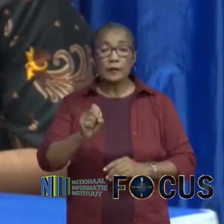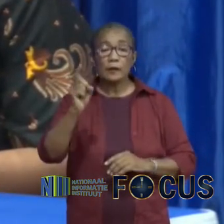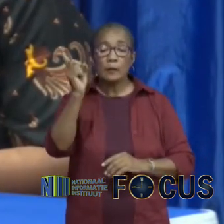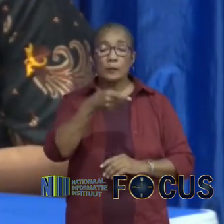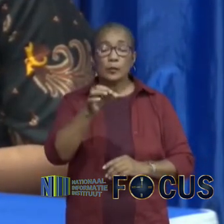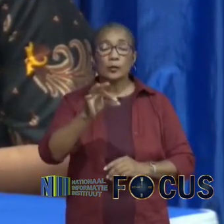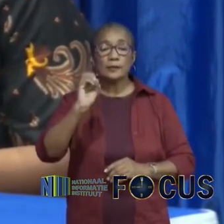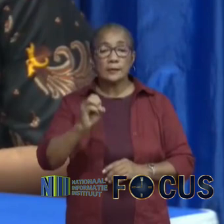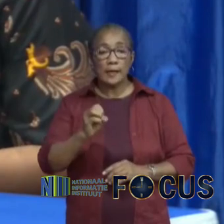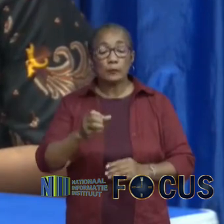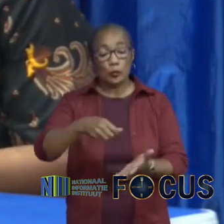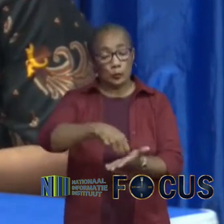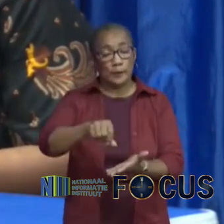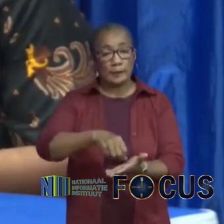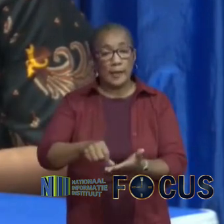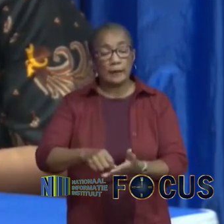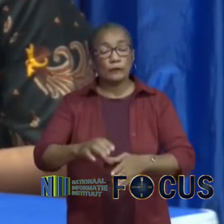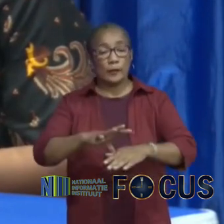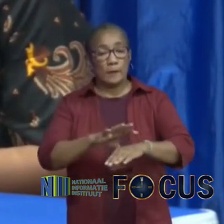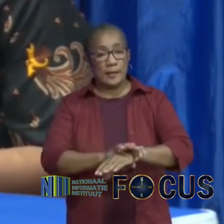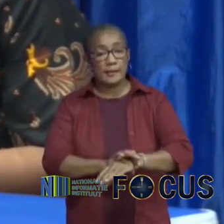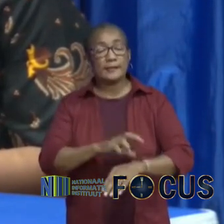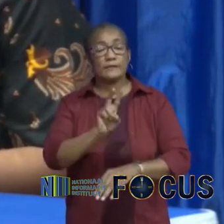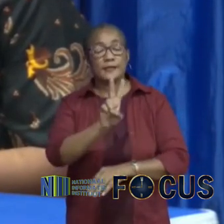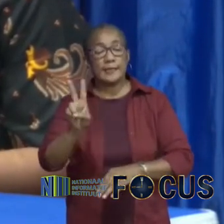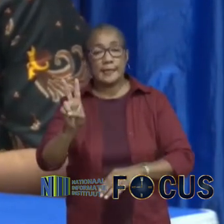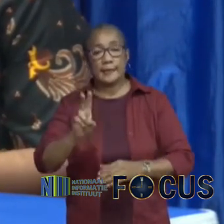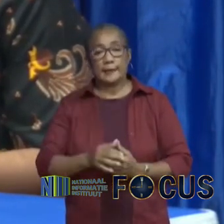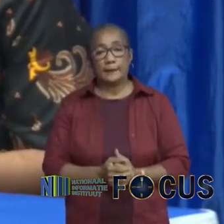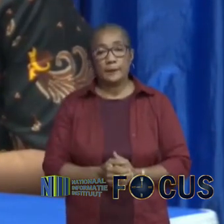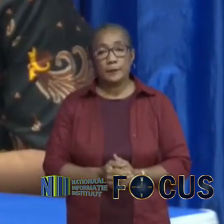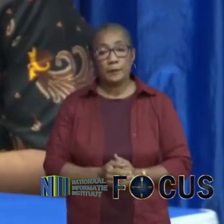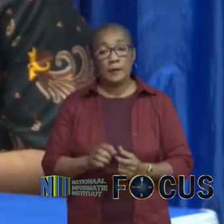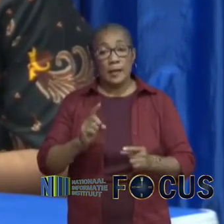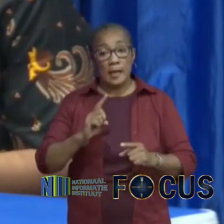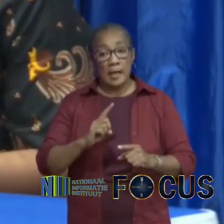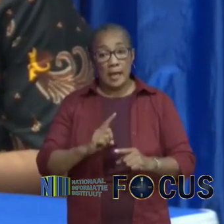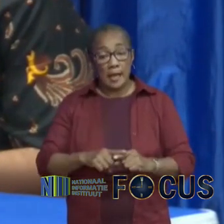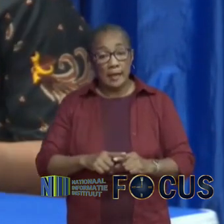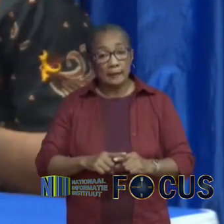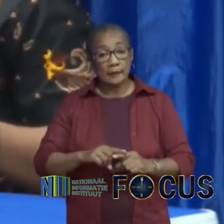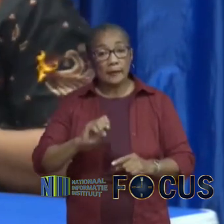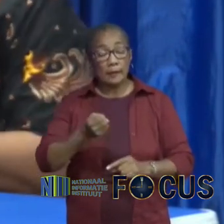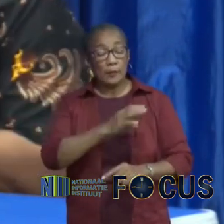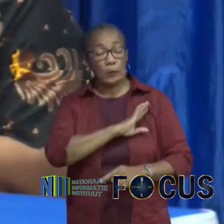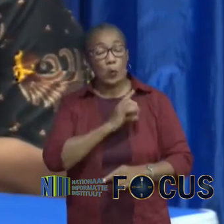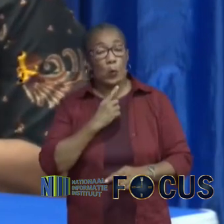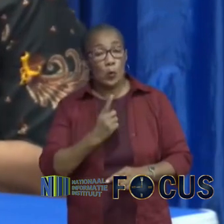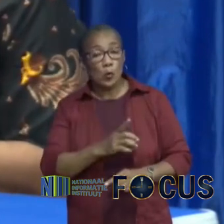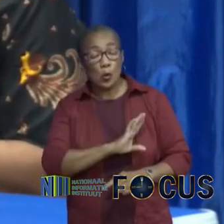medische verzekering. En of men dan minder kan opbrengen, dat